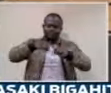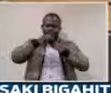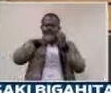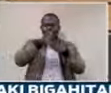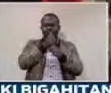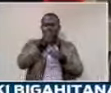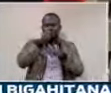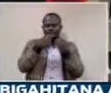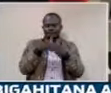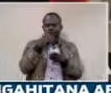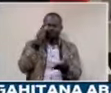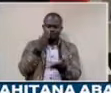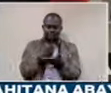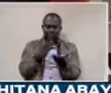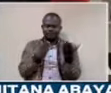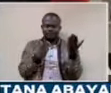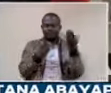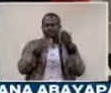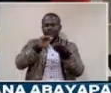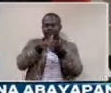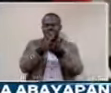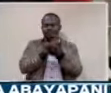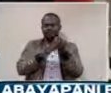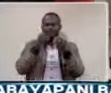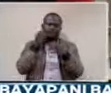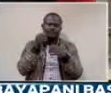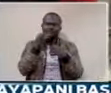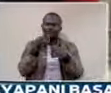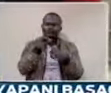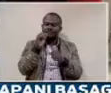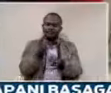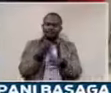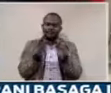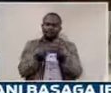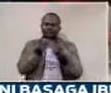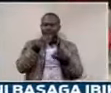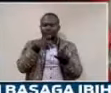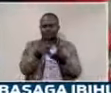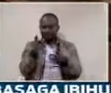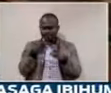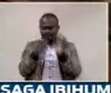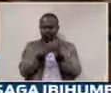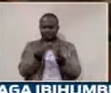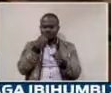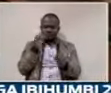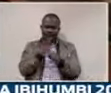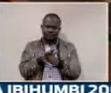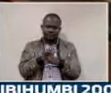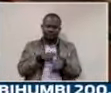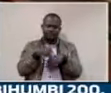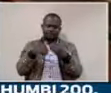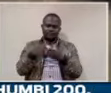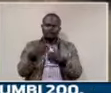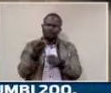babyo ahagarikwa, ibigo bimwe bibaha amezi atatu yo kudakora kandi ntibanahembwe. Gusa bizezwaga ko ibihe nibisubira mu